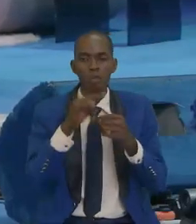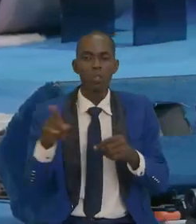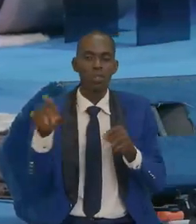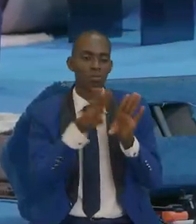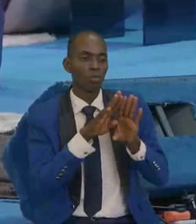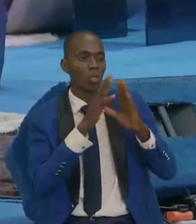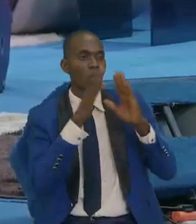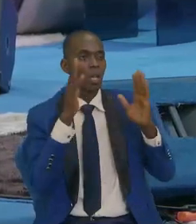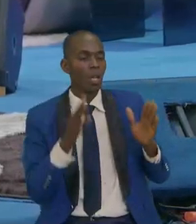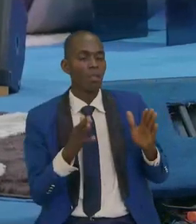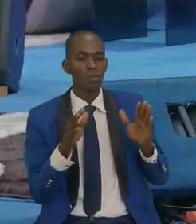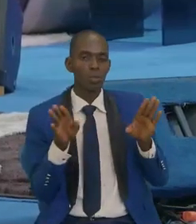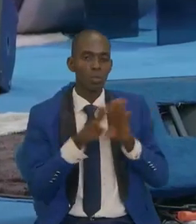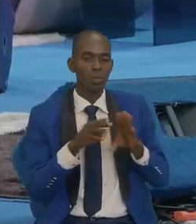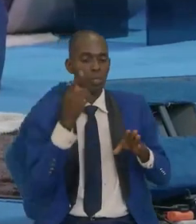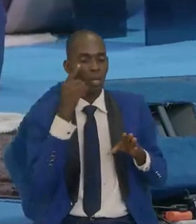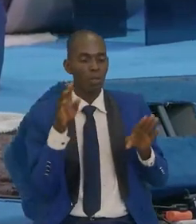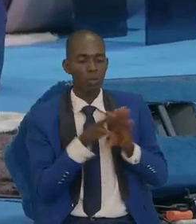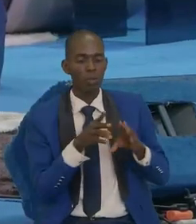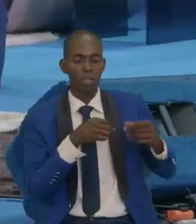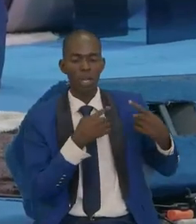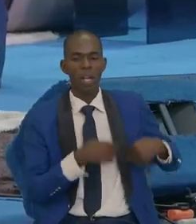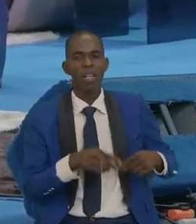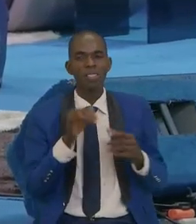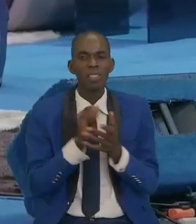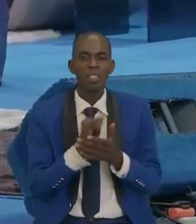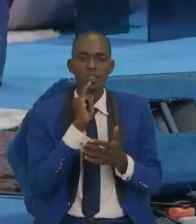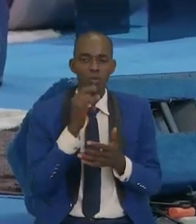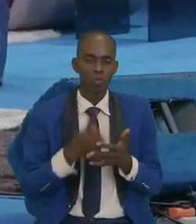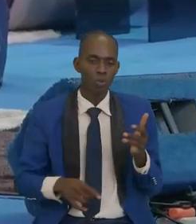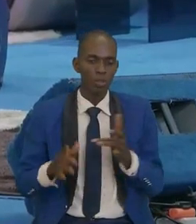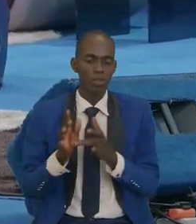la bonne nouvelle vient, il ferme les yeux, il ferme les cœurs.